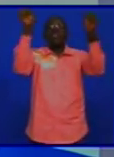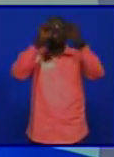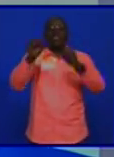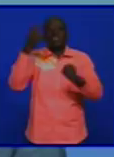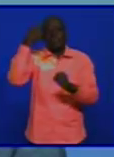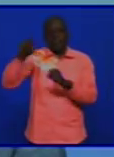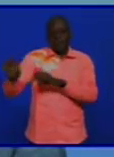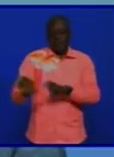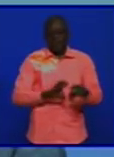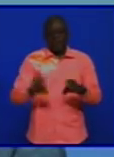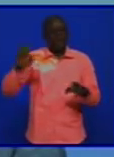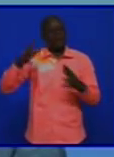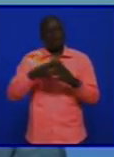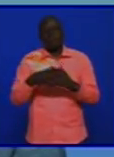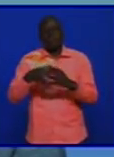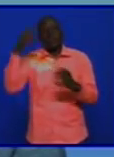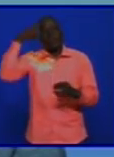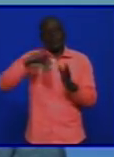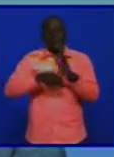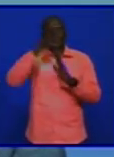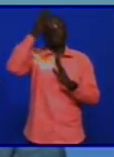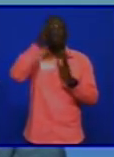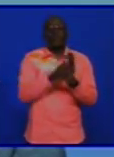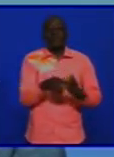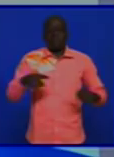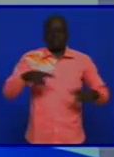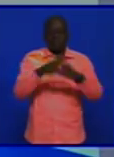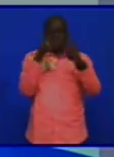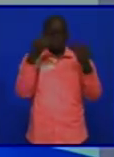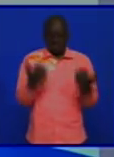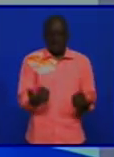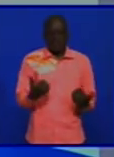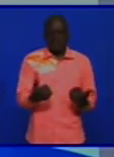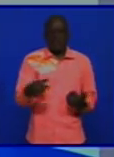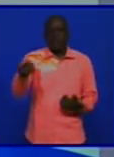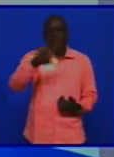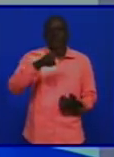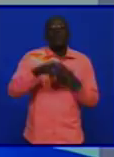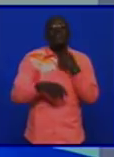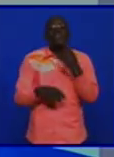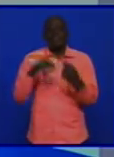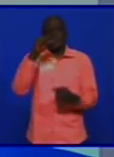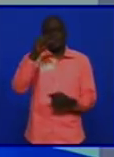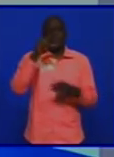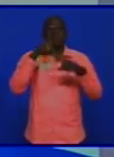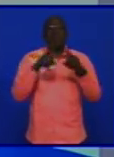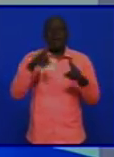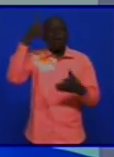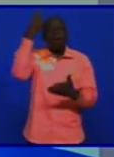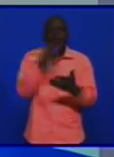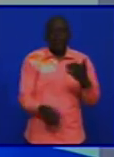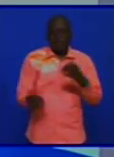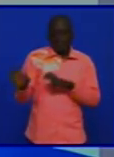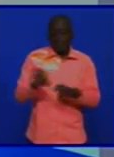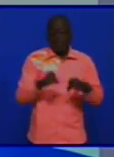secteur minier un moteur de développement. Quels sont les défis actuels du secteur minier? Vous avez évoqué un peu, mais qu'est-ce qu'il faut faire pour que ce secteur-là,